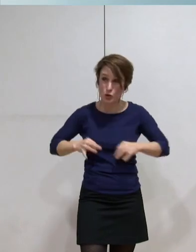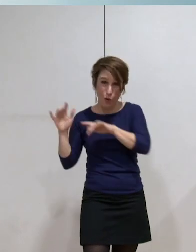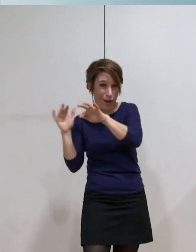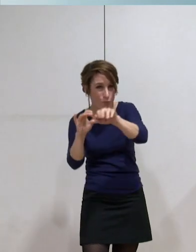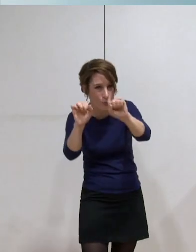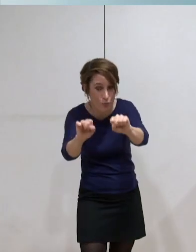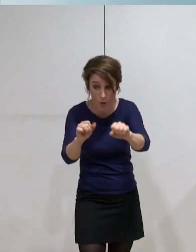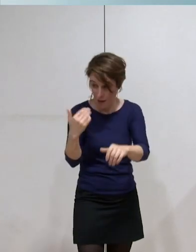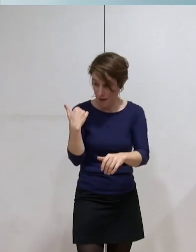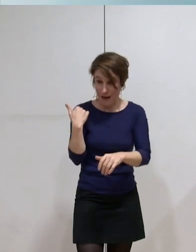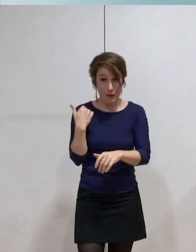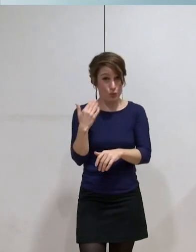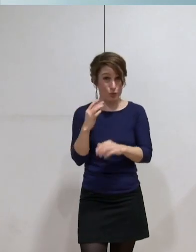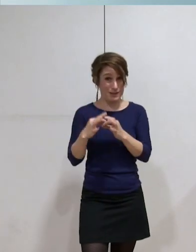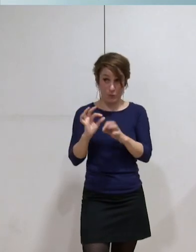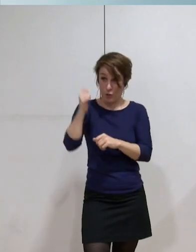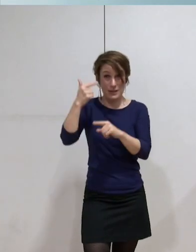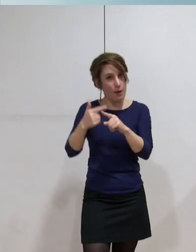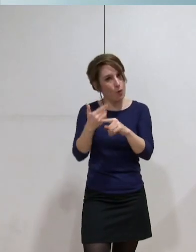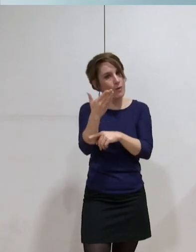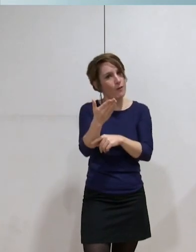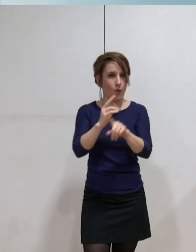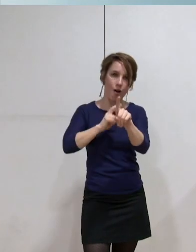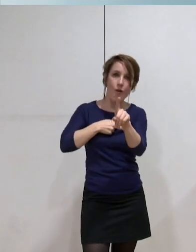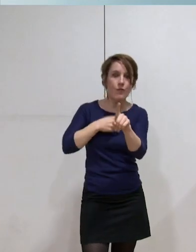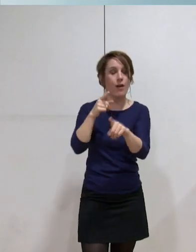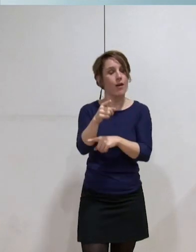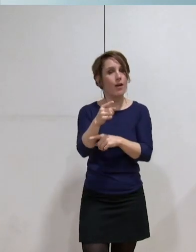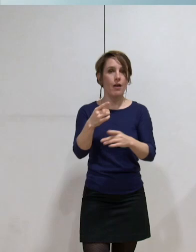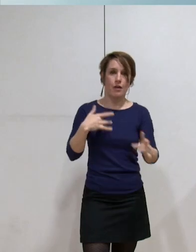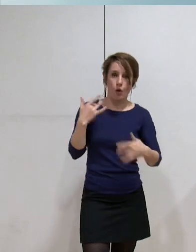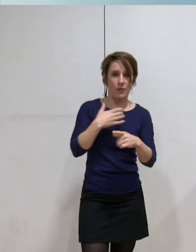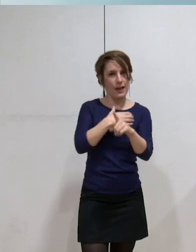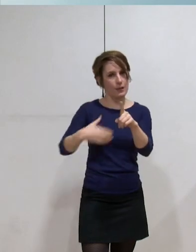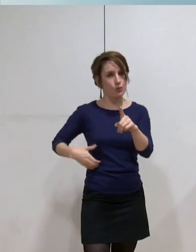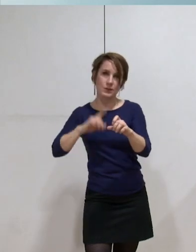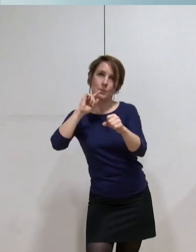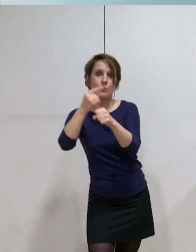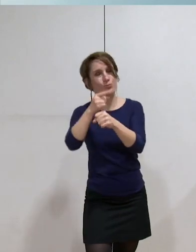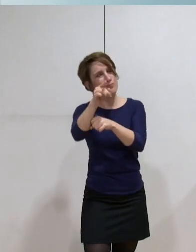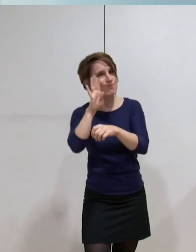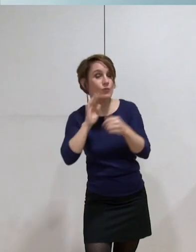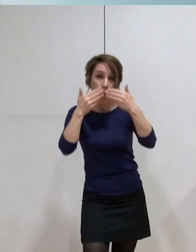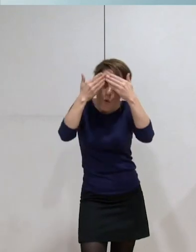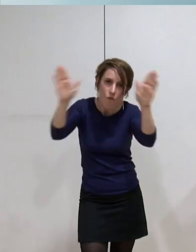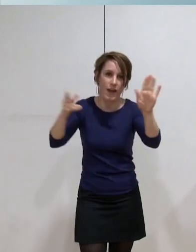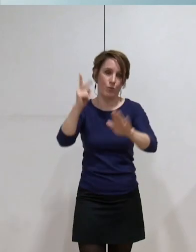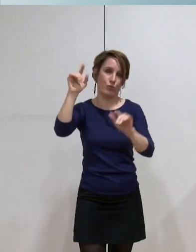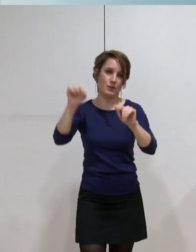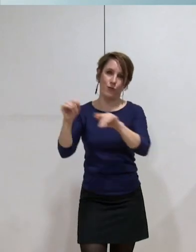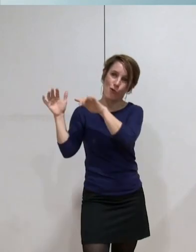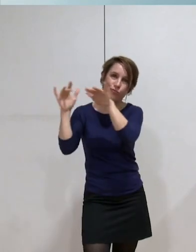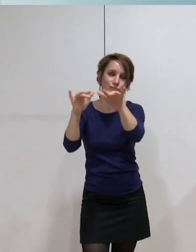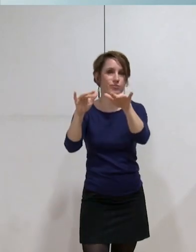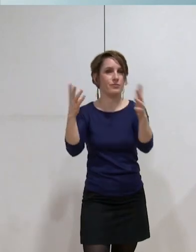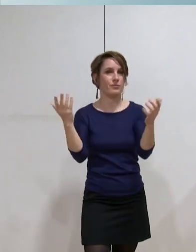depuis le mois de septembre où euh on a effectivement demandé d'ouvrir mieux et plus sans jamais à